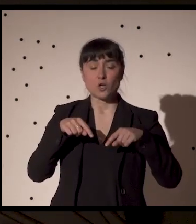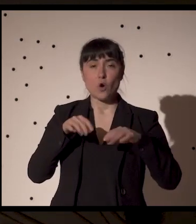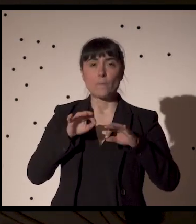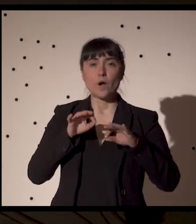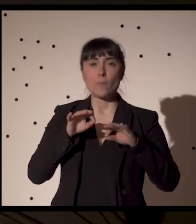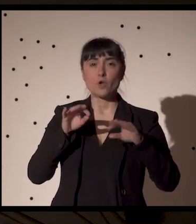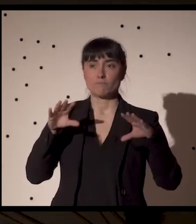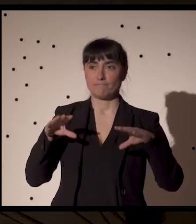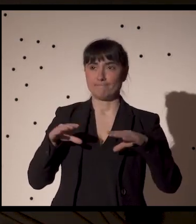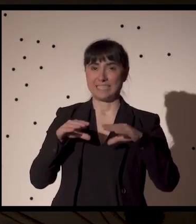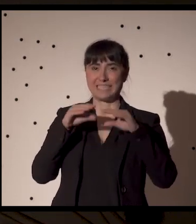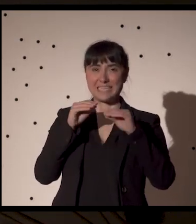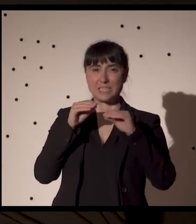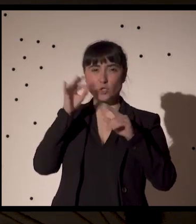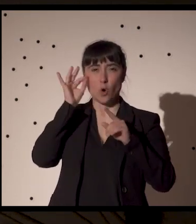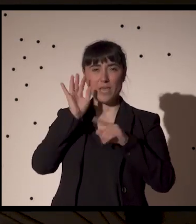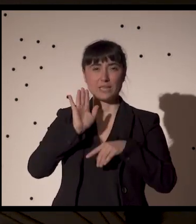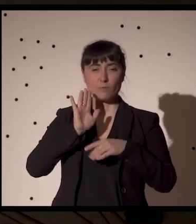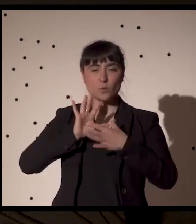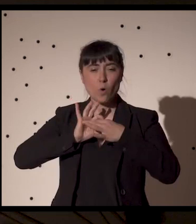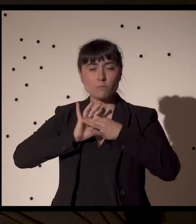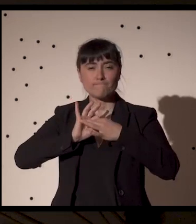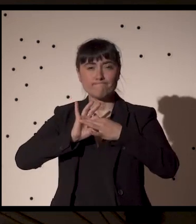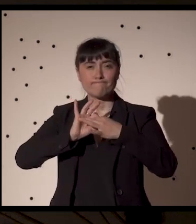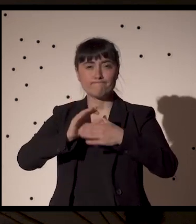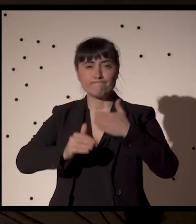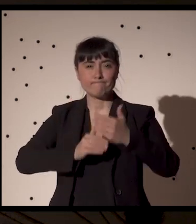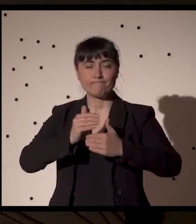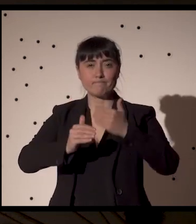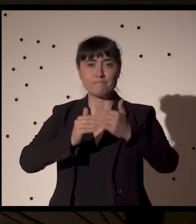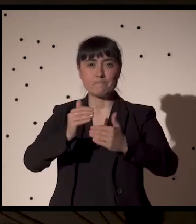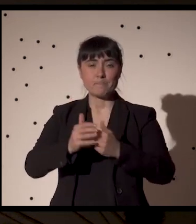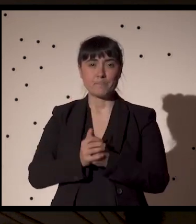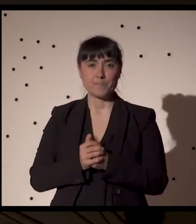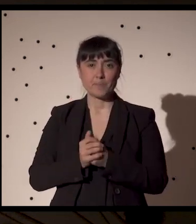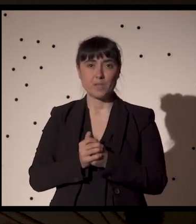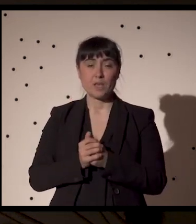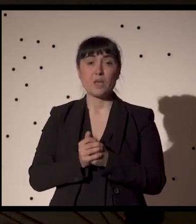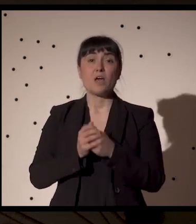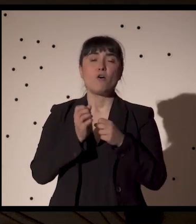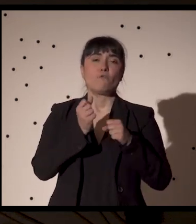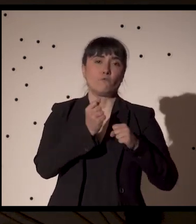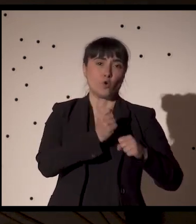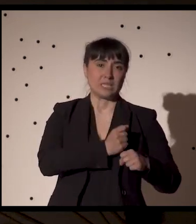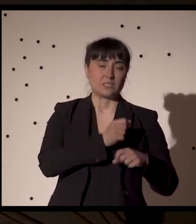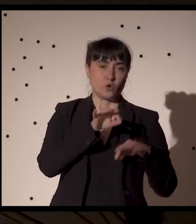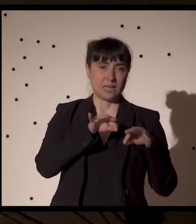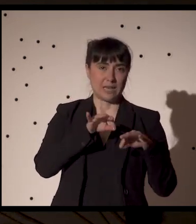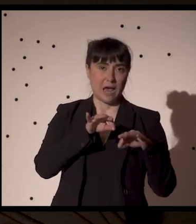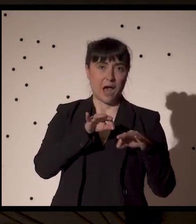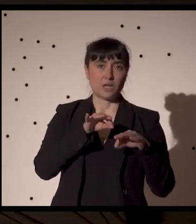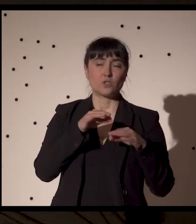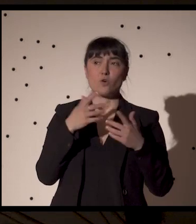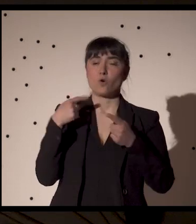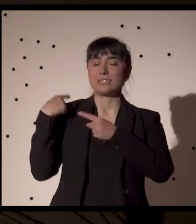iniziale spesso con Claudio Longhi ne abbiamo parlato di questa grande eredità che la fondazione e la direzione generale del teatro portano